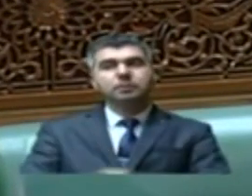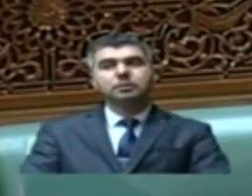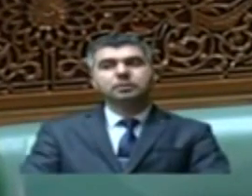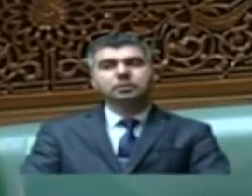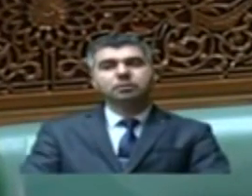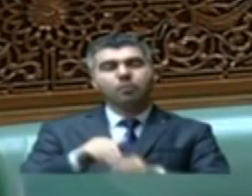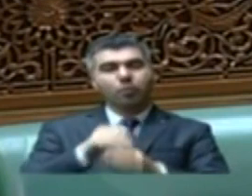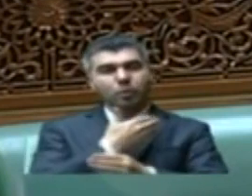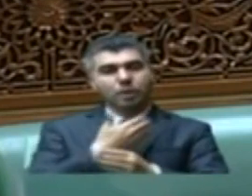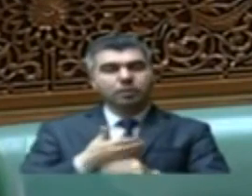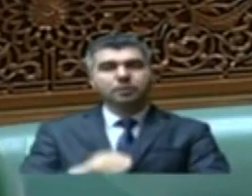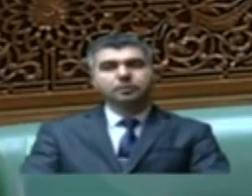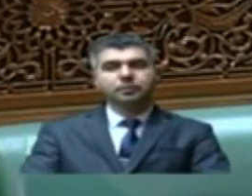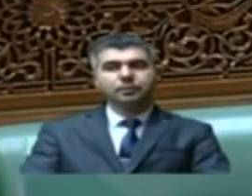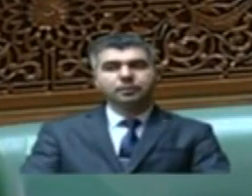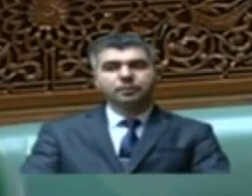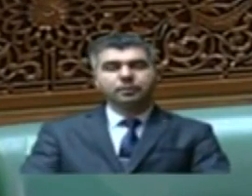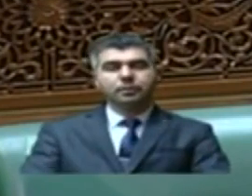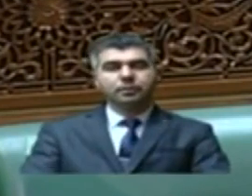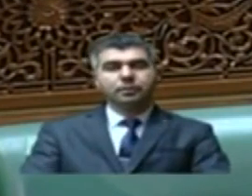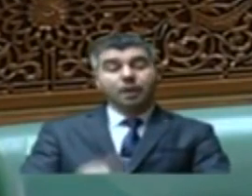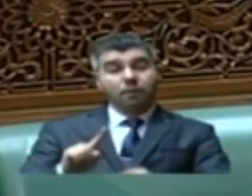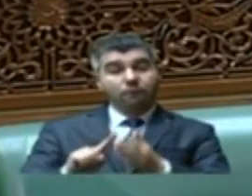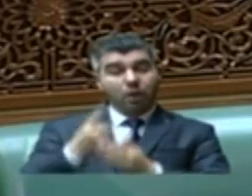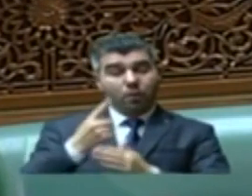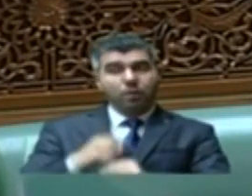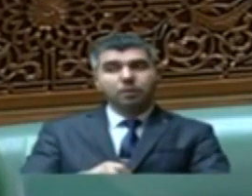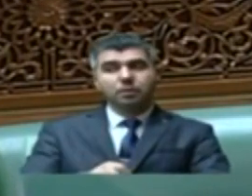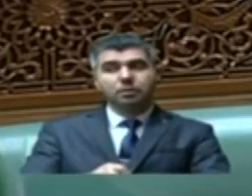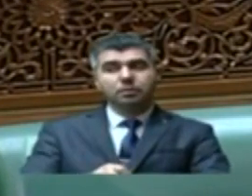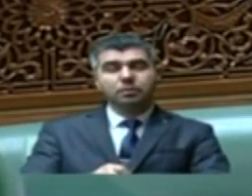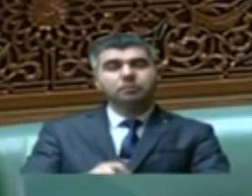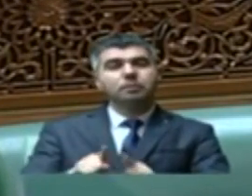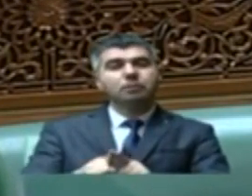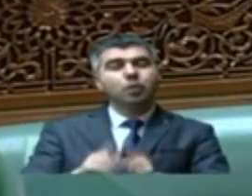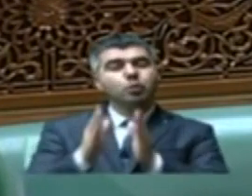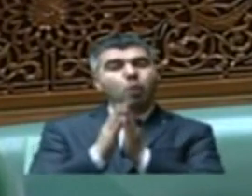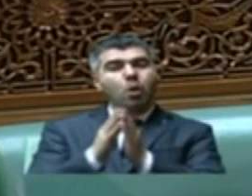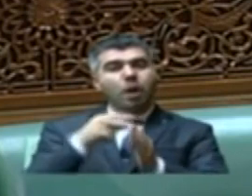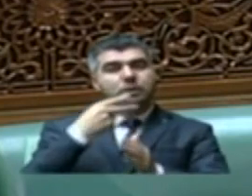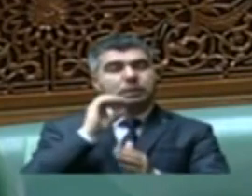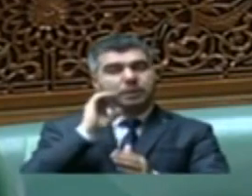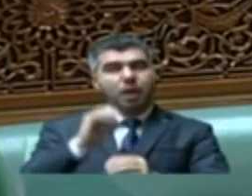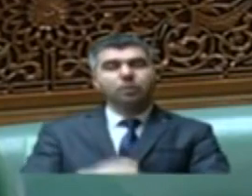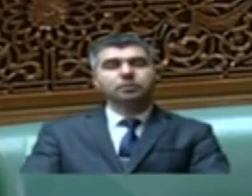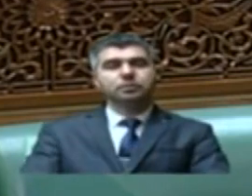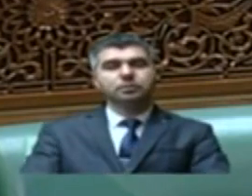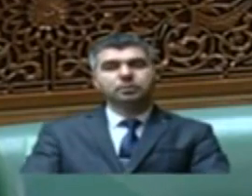السيدات السادة المستشارين المحترمين. أولا أسقوا سمين ويغودان، هذا يحيي ربي يحييكم